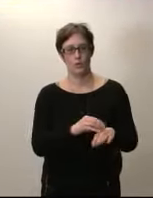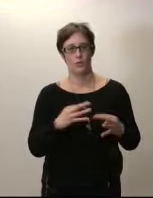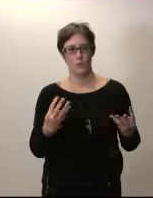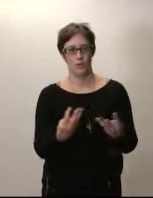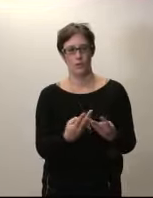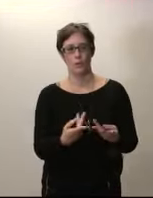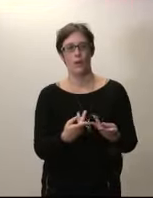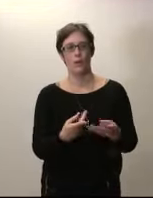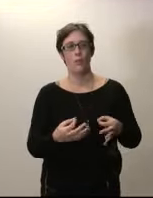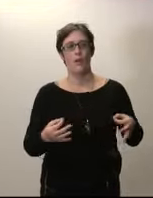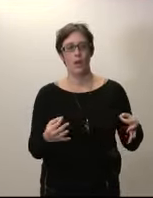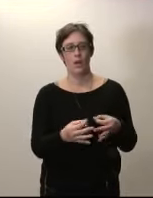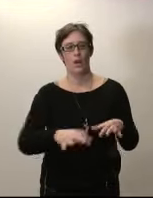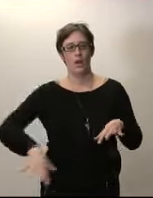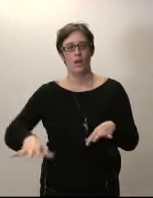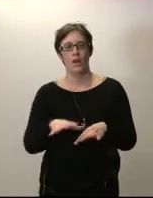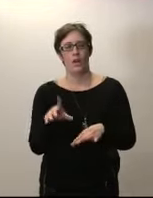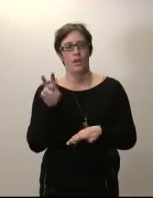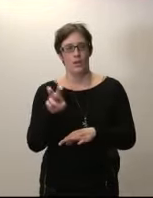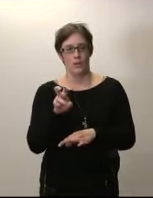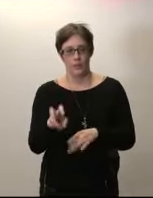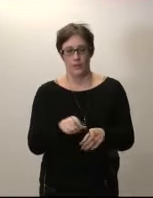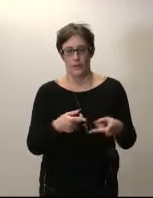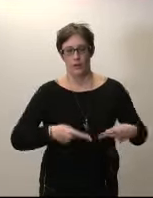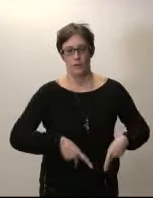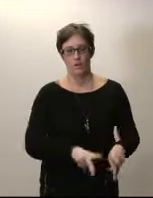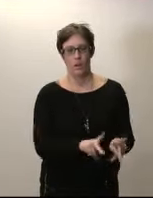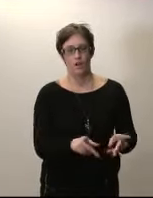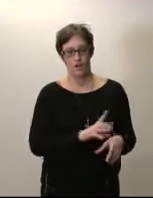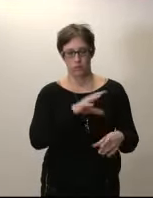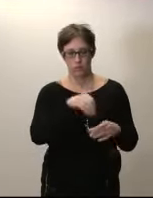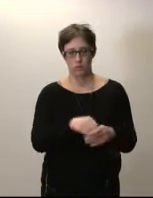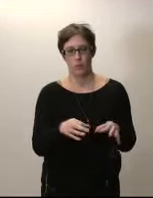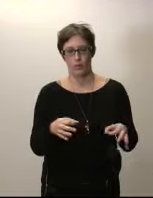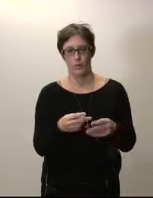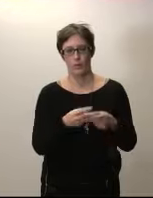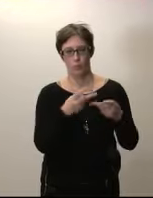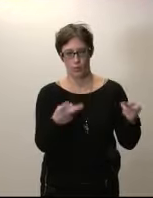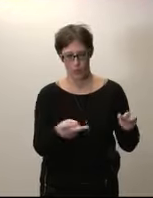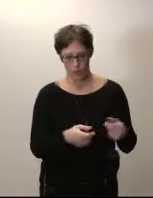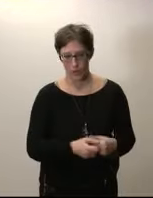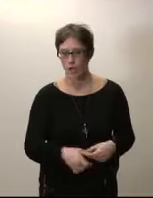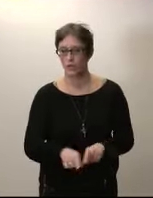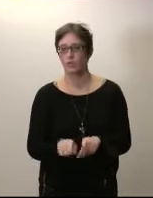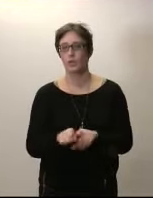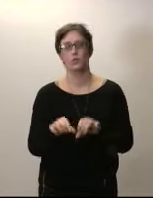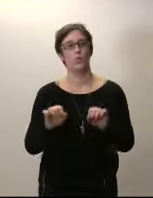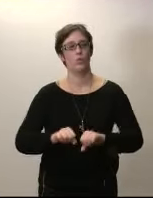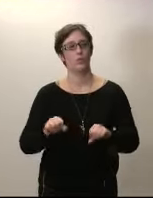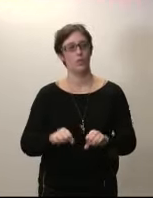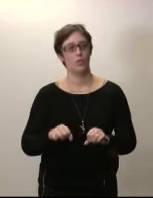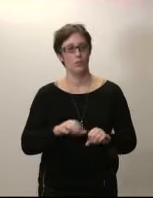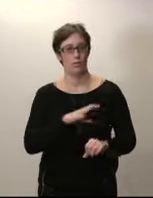réseaux divers et espaces verts du cours de l'Adde de Tassigny et autoriser Madame le député maire ou son représentant à prendre toutes les